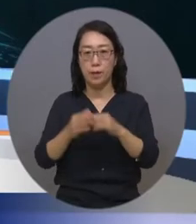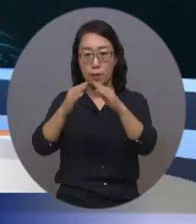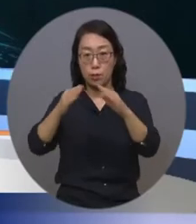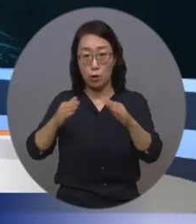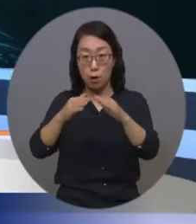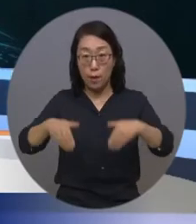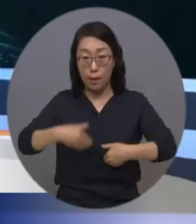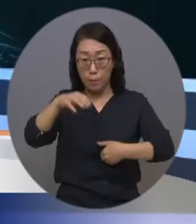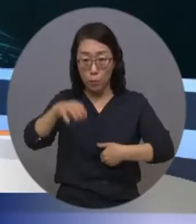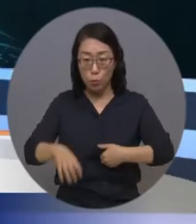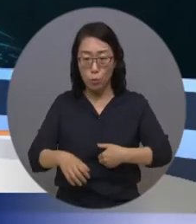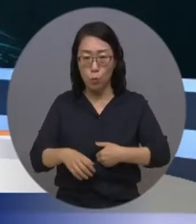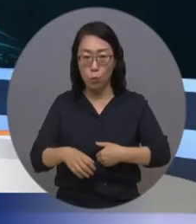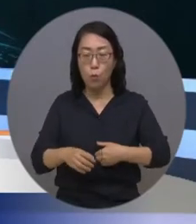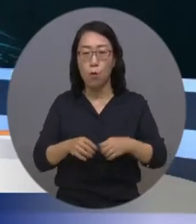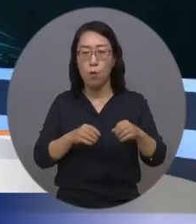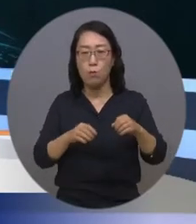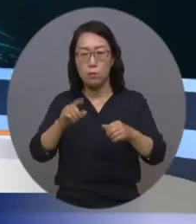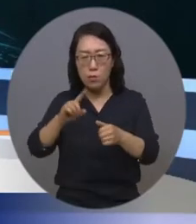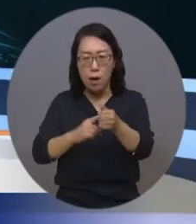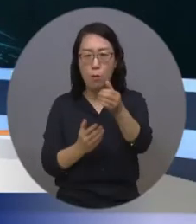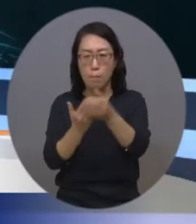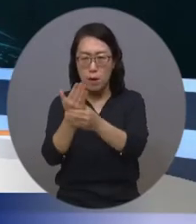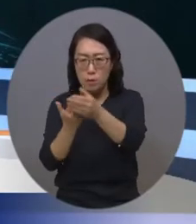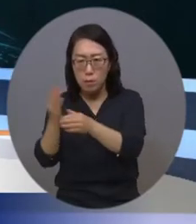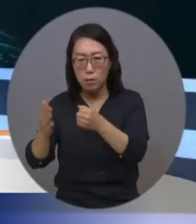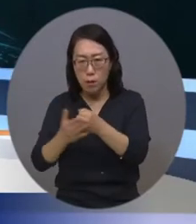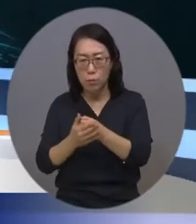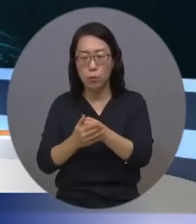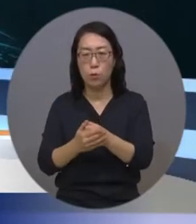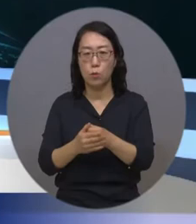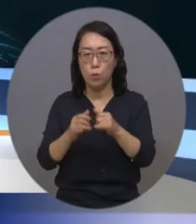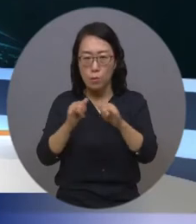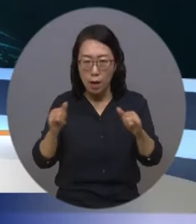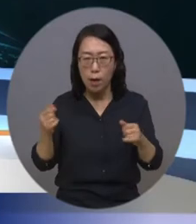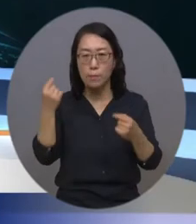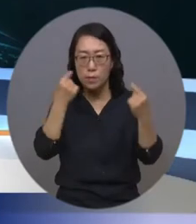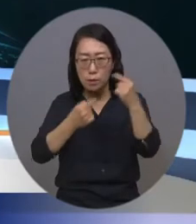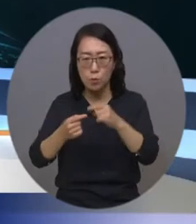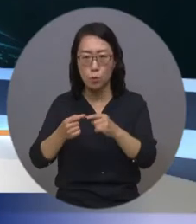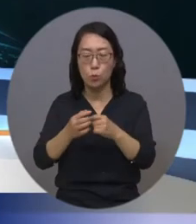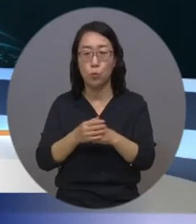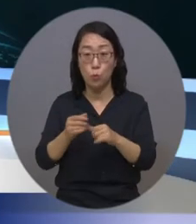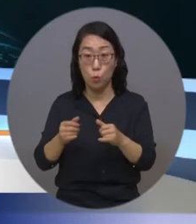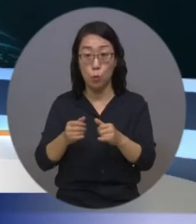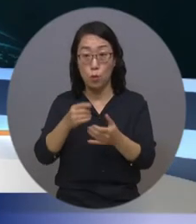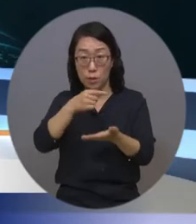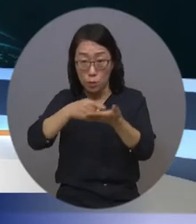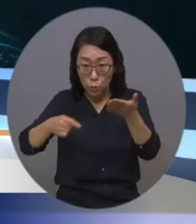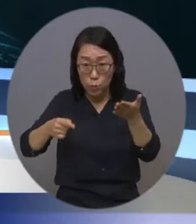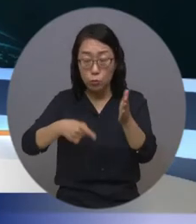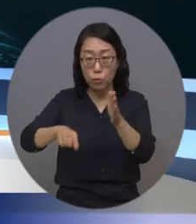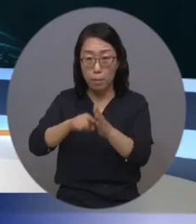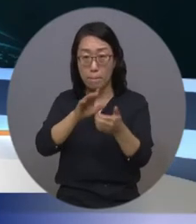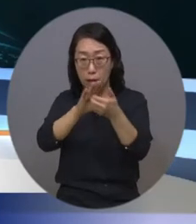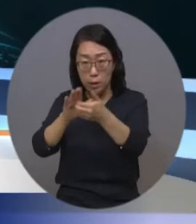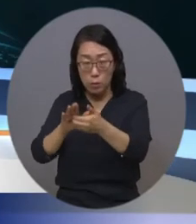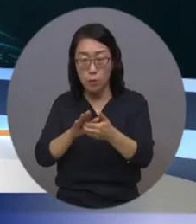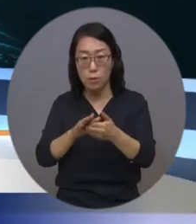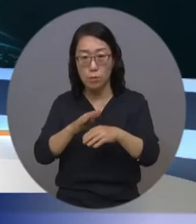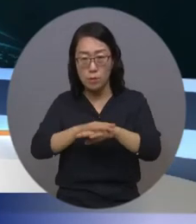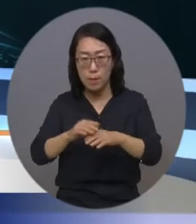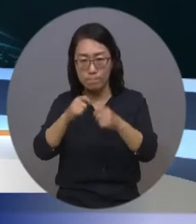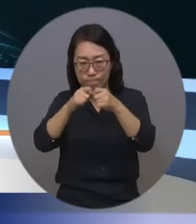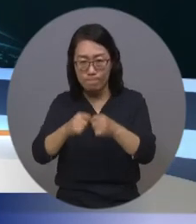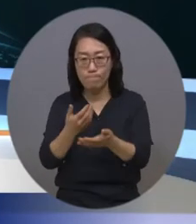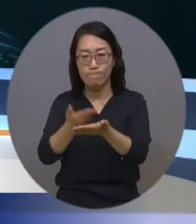전라남도가 자연재해로 인한 인명피해와 재산 손실을 예방하기 위해 급경사 위험지역 공사 현장을 긴급